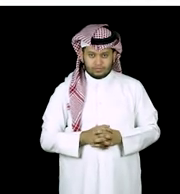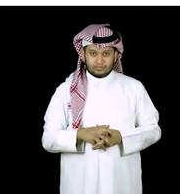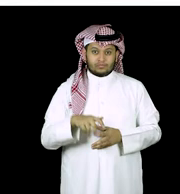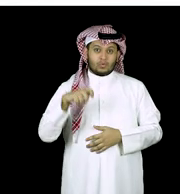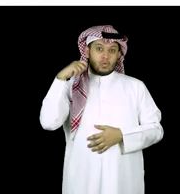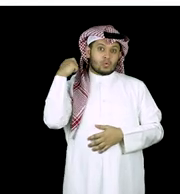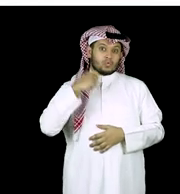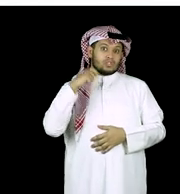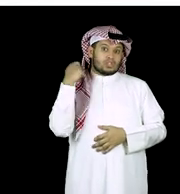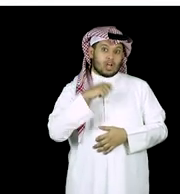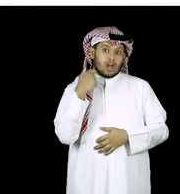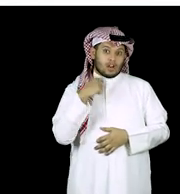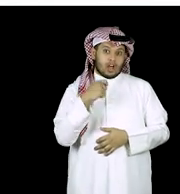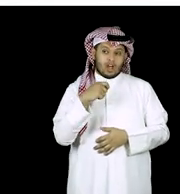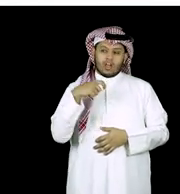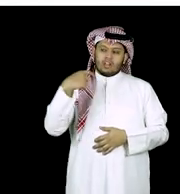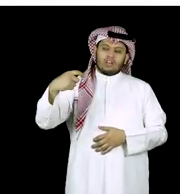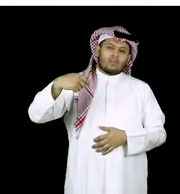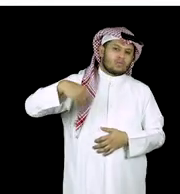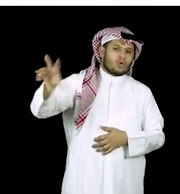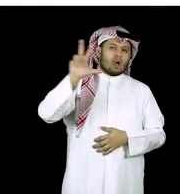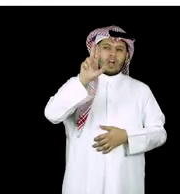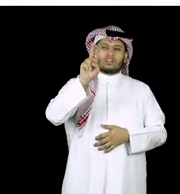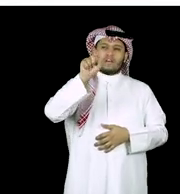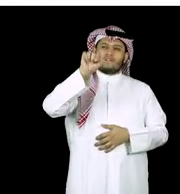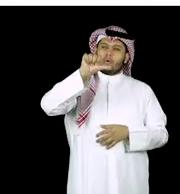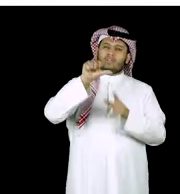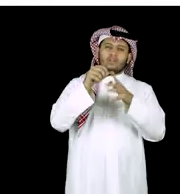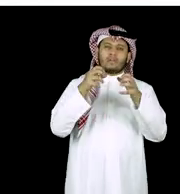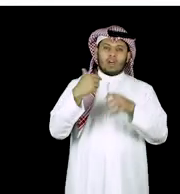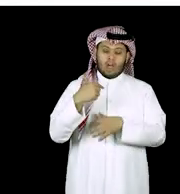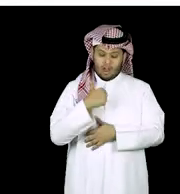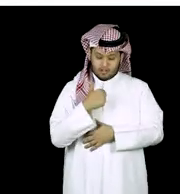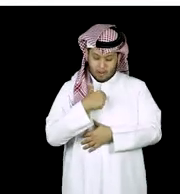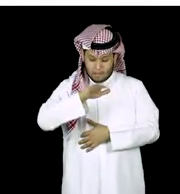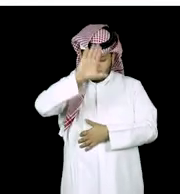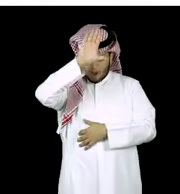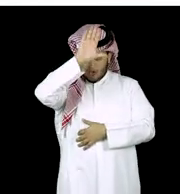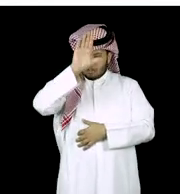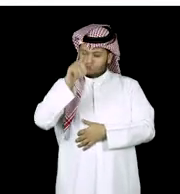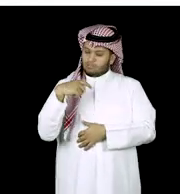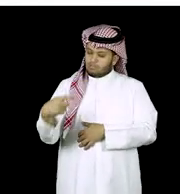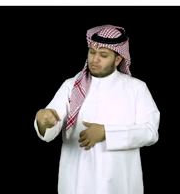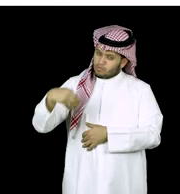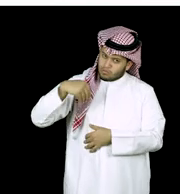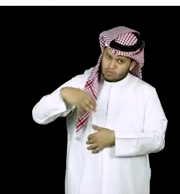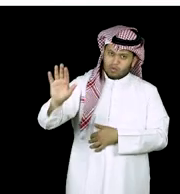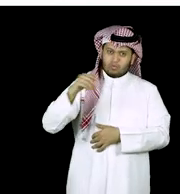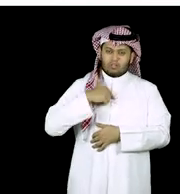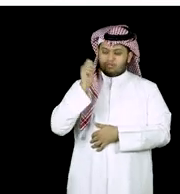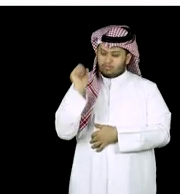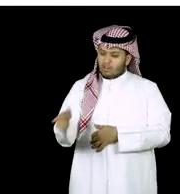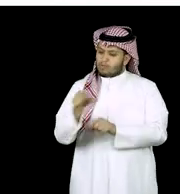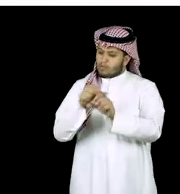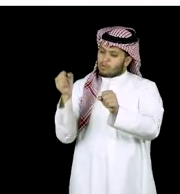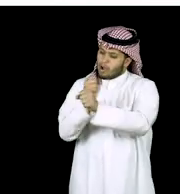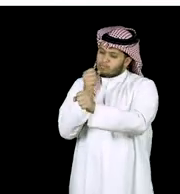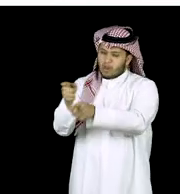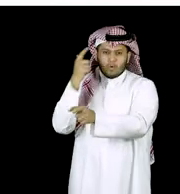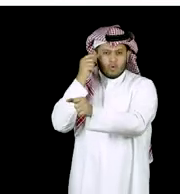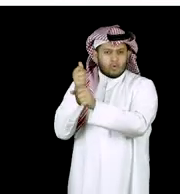وزارة التفويض يفوض الخليفة وزيرا في تدبير الأمور برأيه وإمضائه